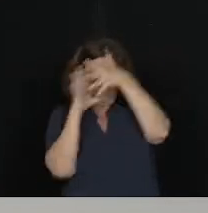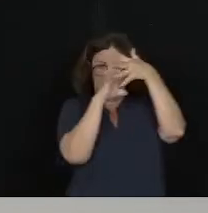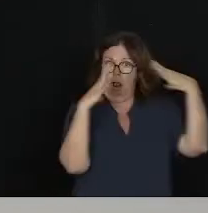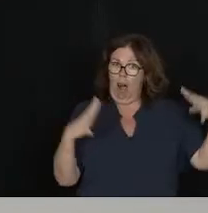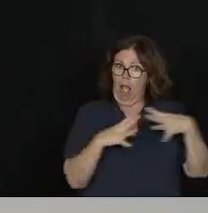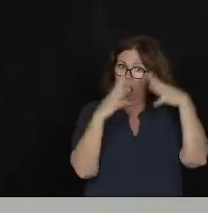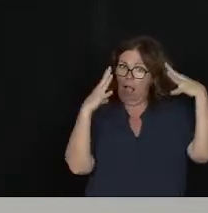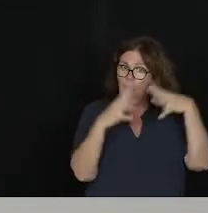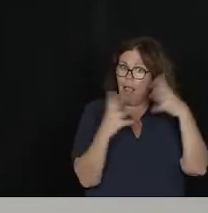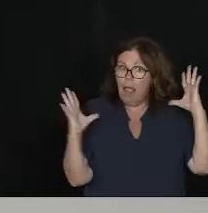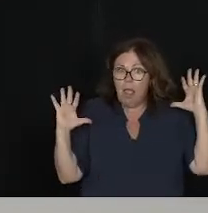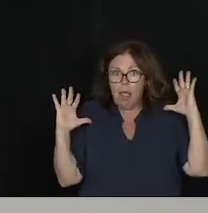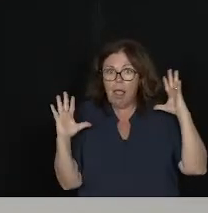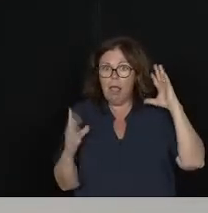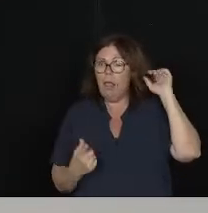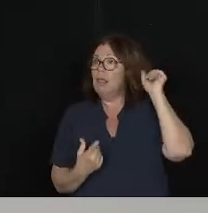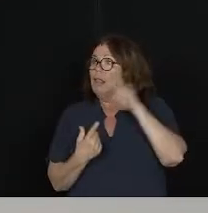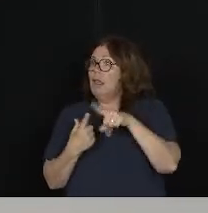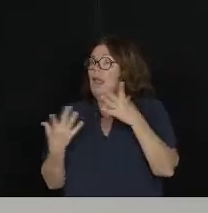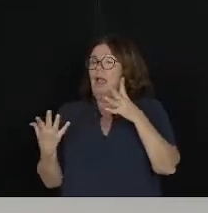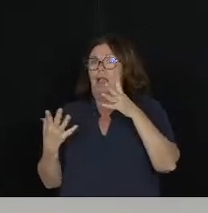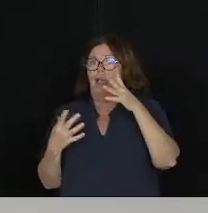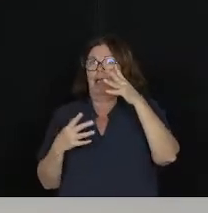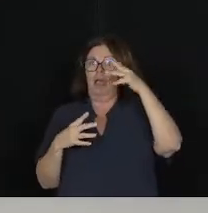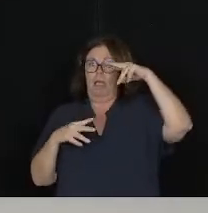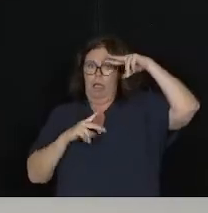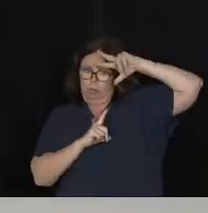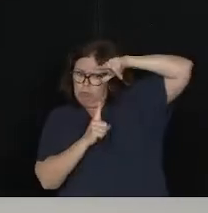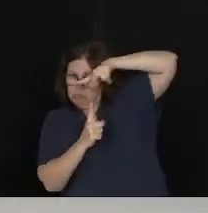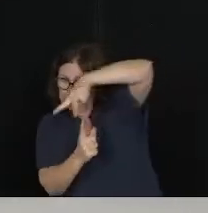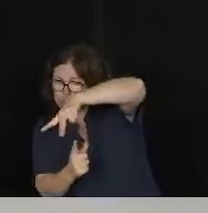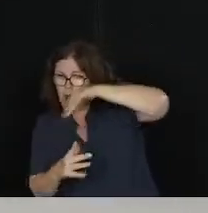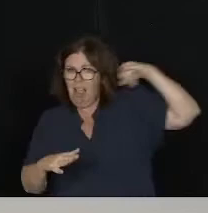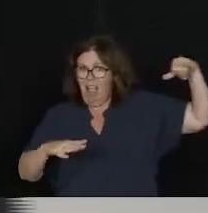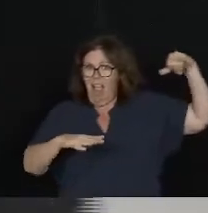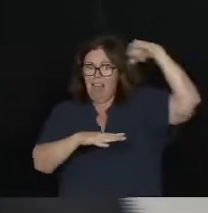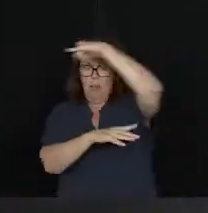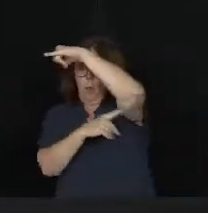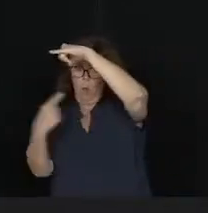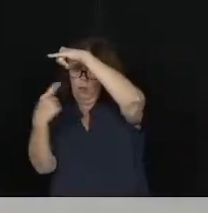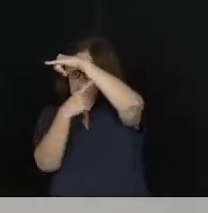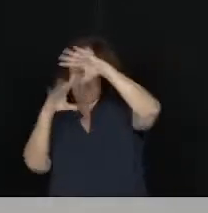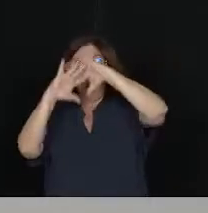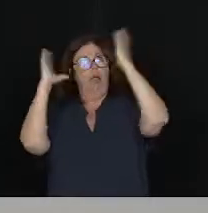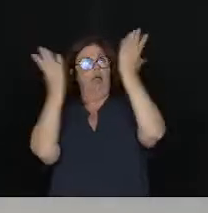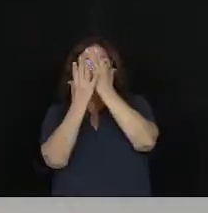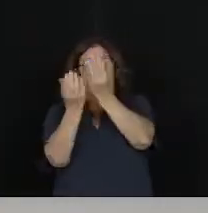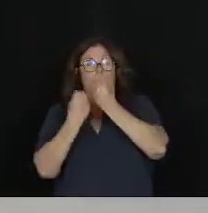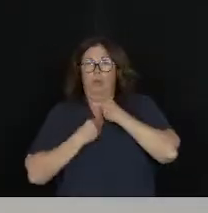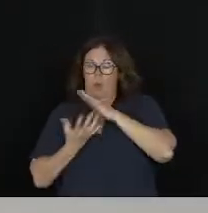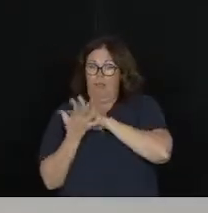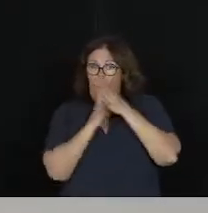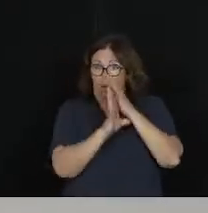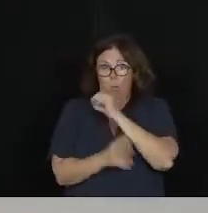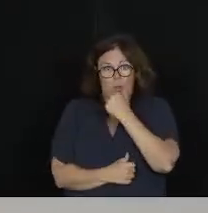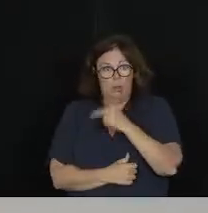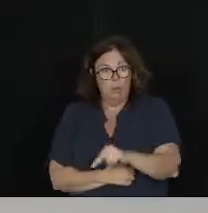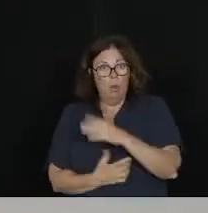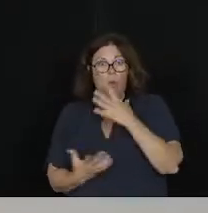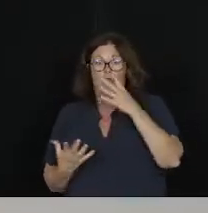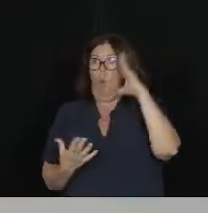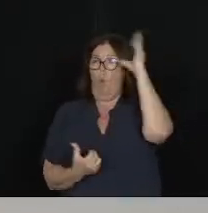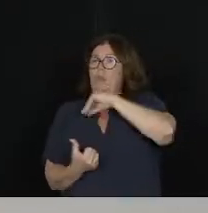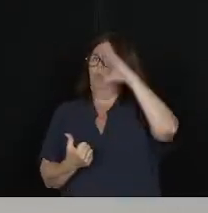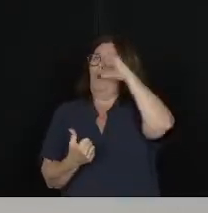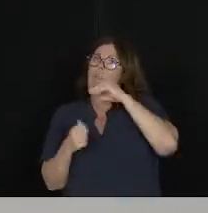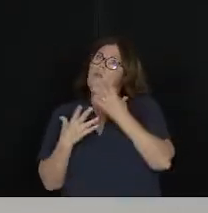les innovations techniques avec le radar, tout ça, les avions, vous savez, tout ça? Pourquoi vous n'avez pas, vous avez oublié beaucoup de choses,